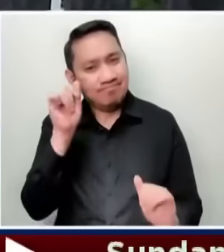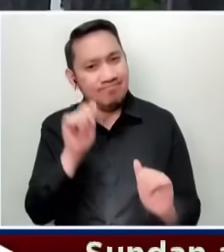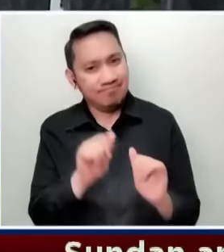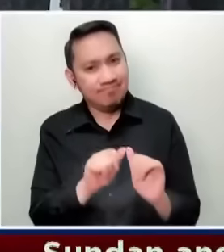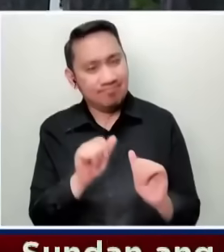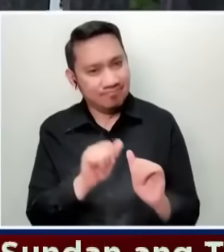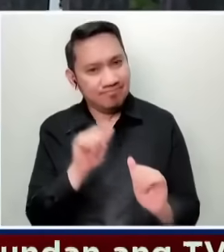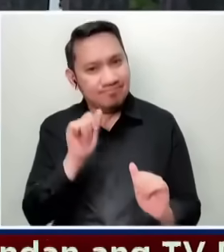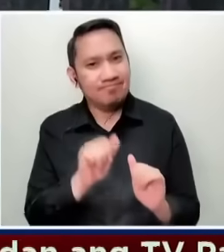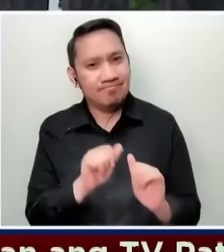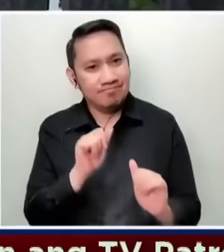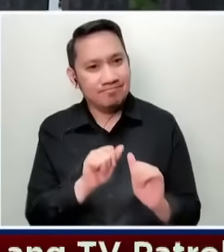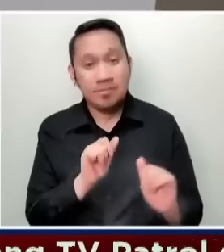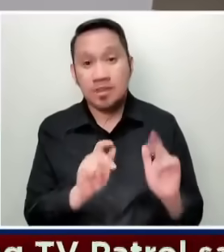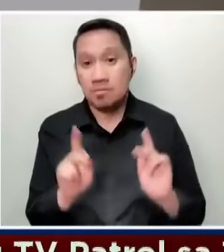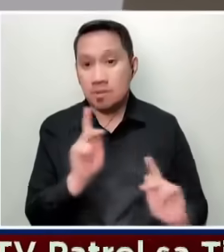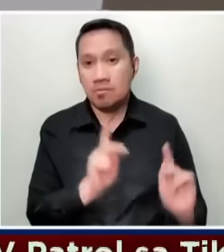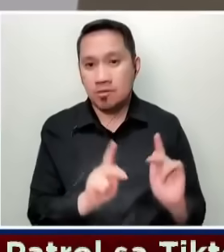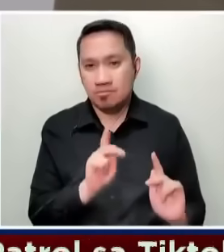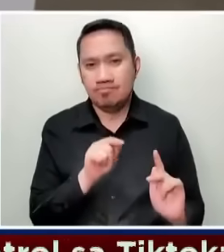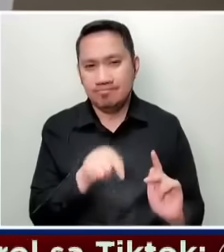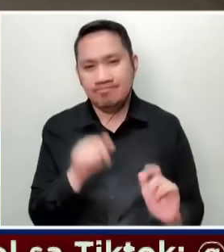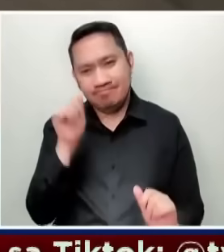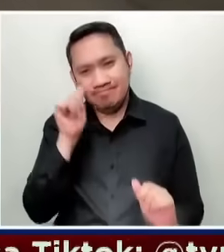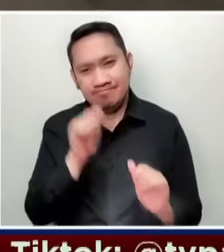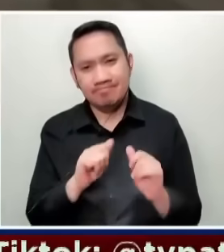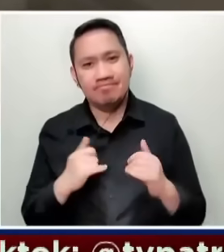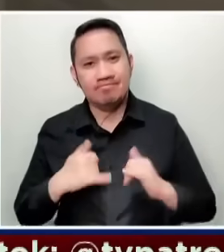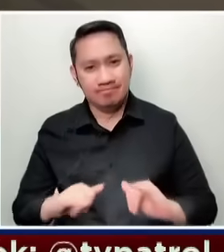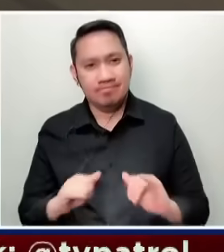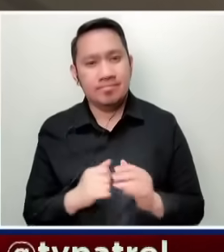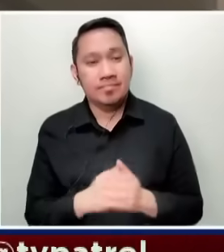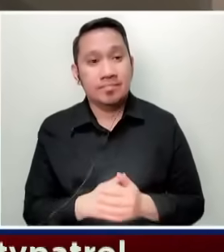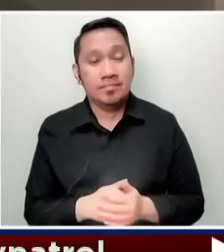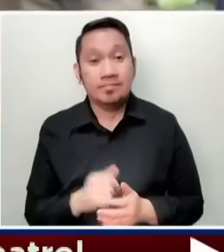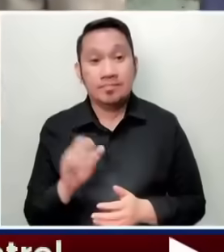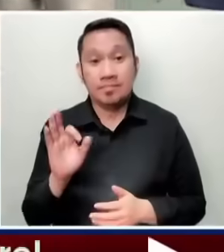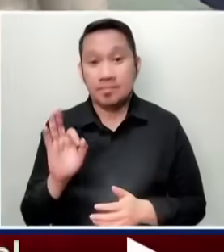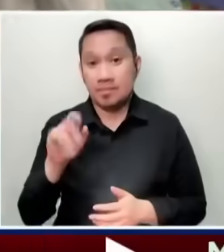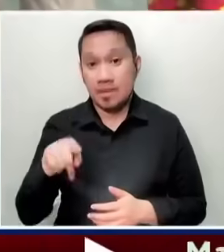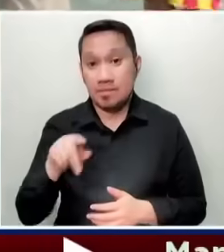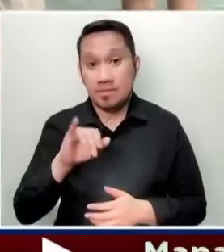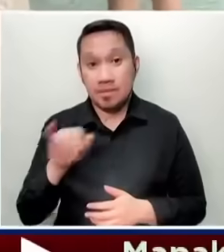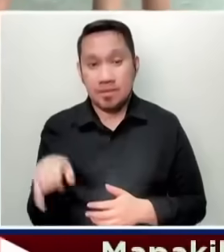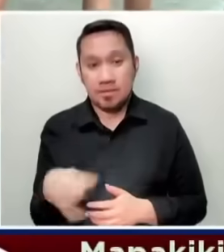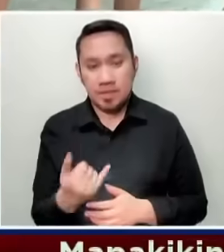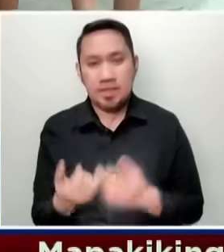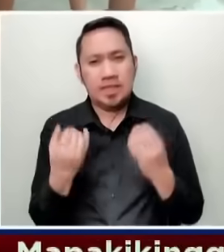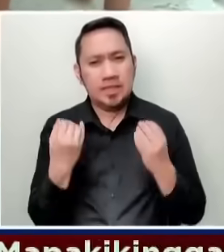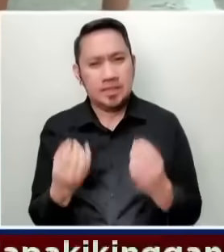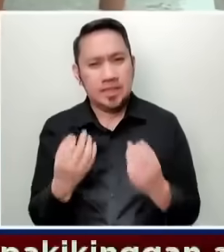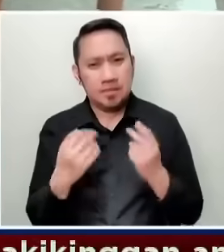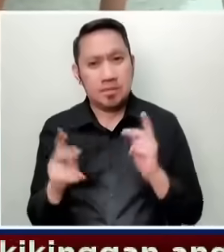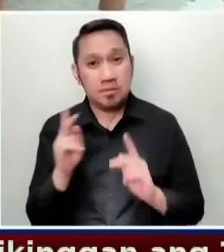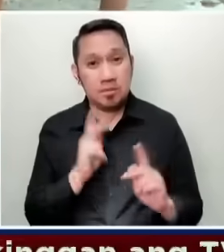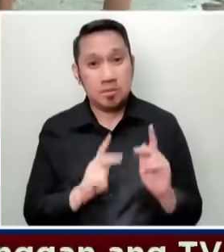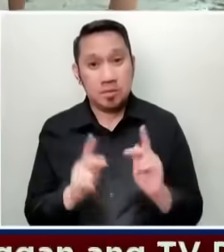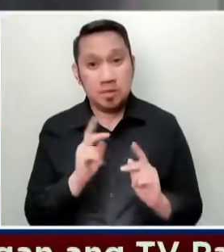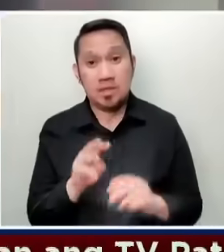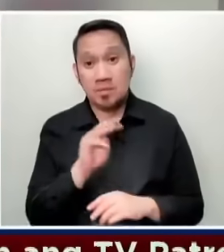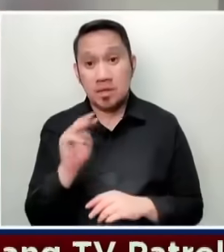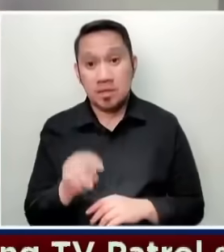puso ng kanilang mga tagahanga. Tila blockbuster hit ang puntod ni The King Fernando Po Jr. sa Manila North